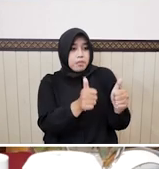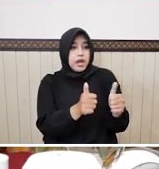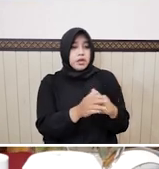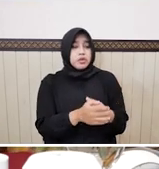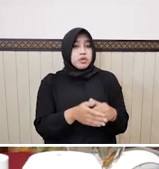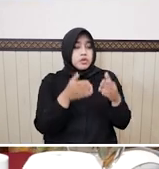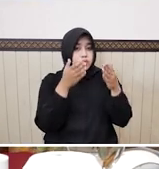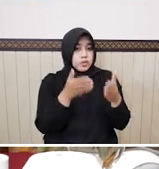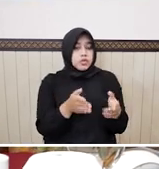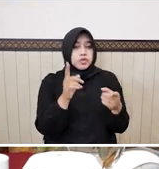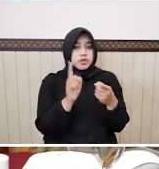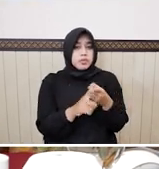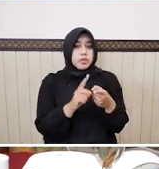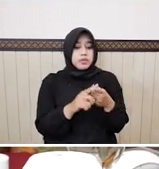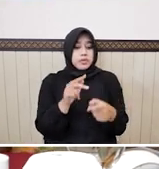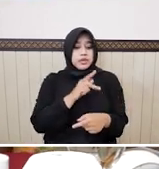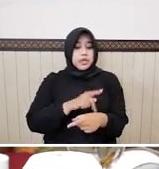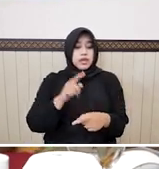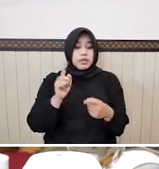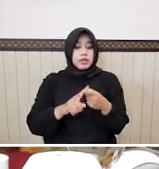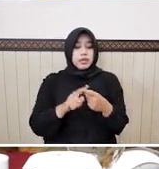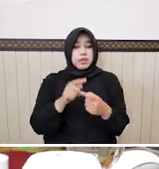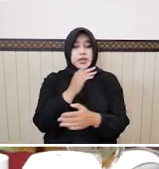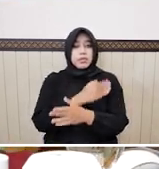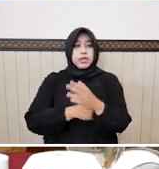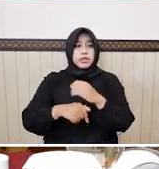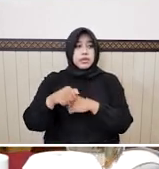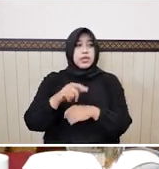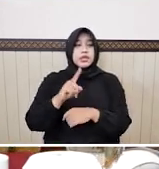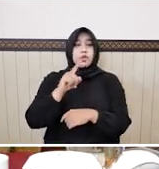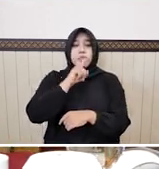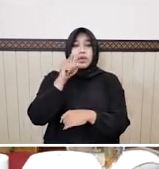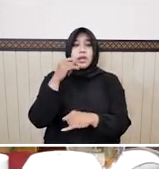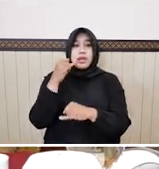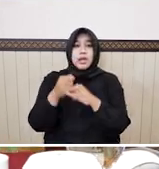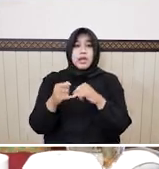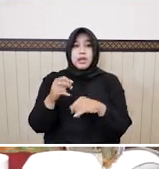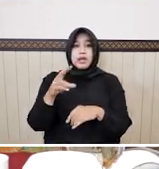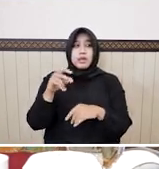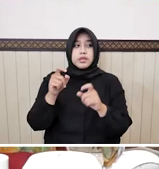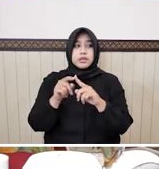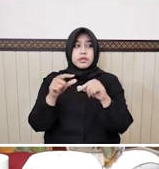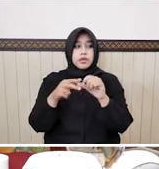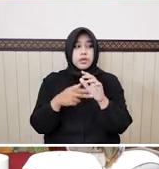kepada rekan-rekan kami penyandang disabilitas gitu Pak pertanyaab